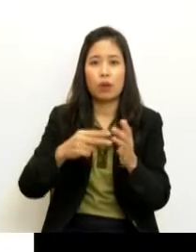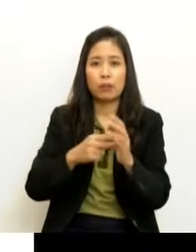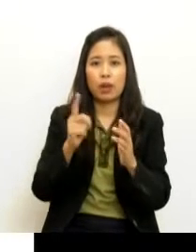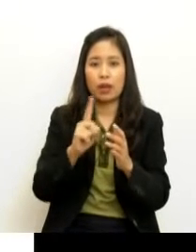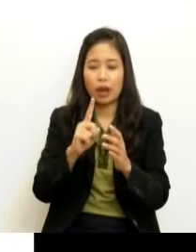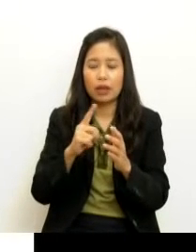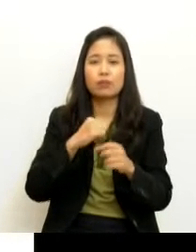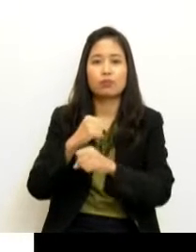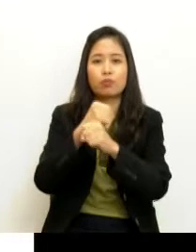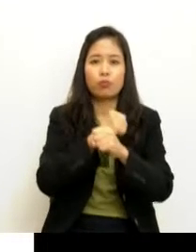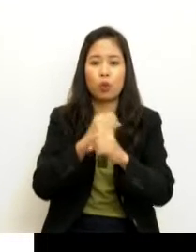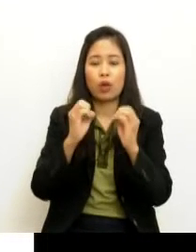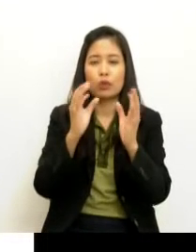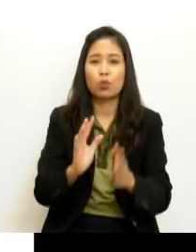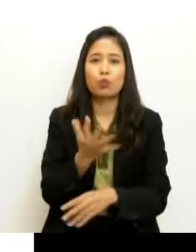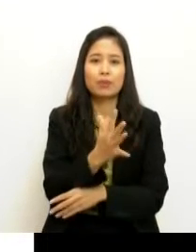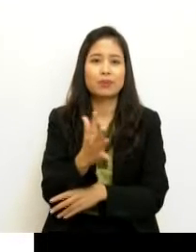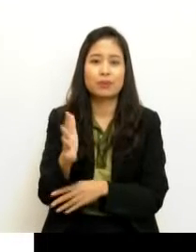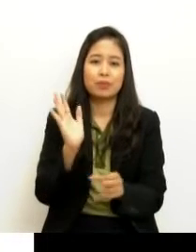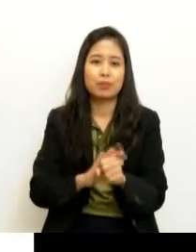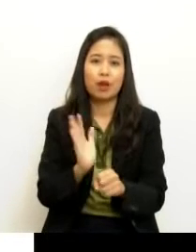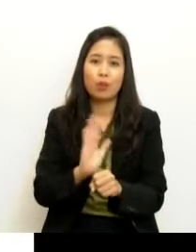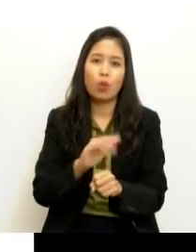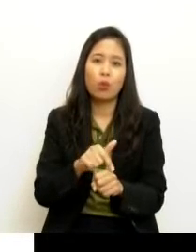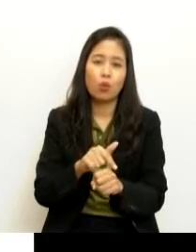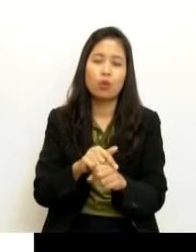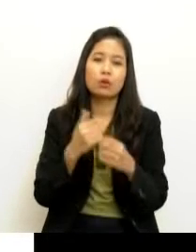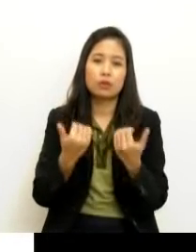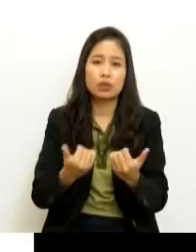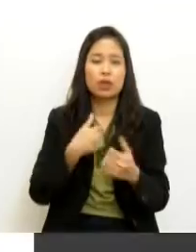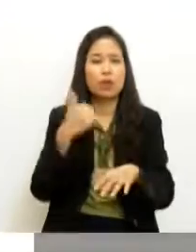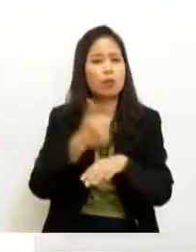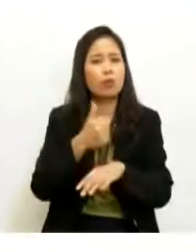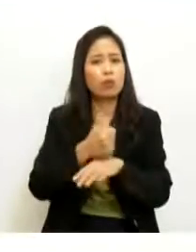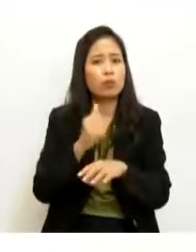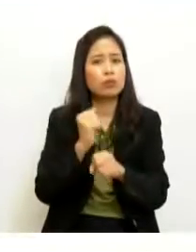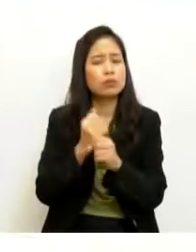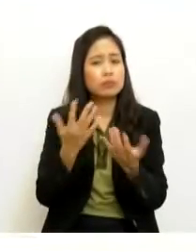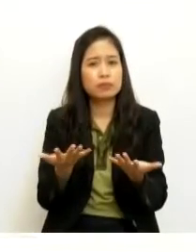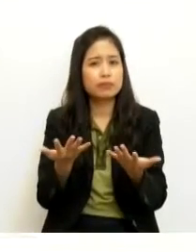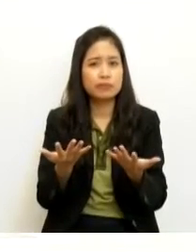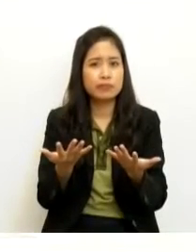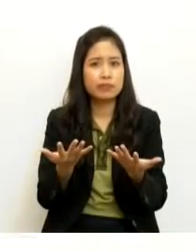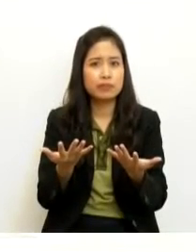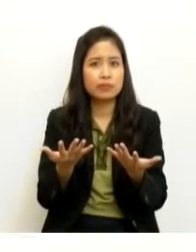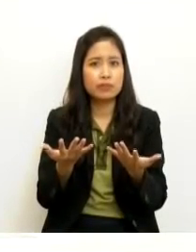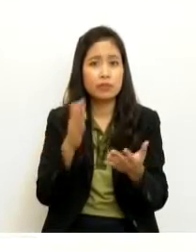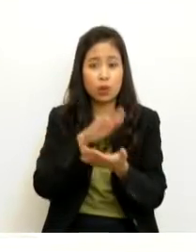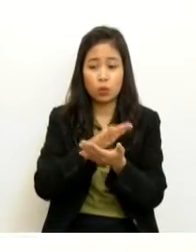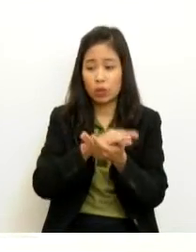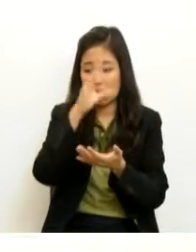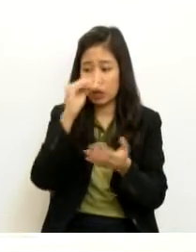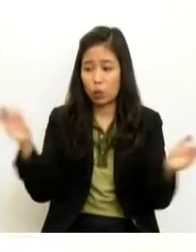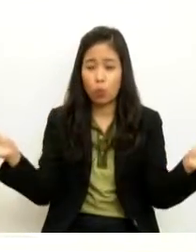คลนทีนี้หลายคนเป็นห่วงว่าแล้วท่านผอ.โรงเรียนคุณครูจะทำยังไงถ้ามาเรียนรวมกัน